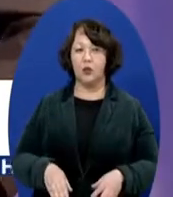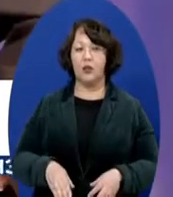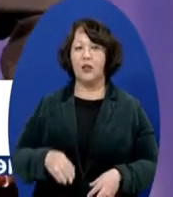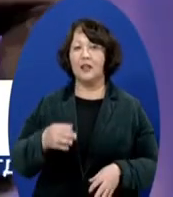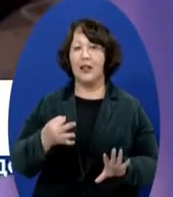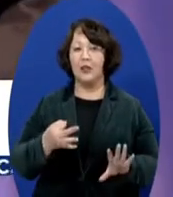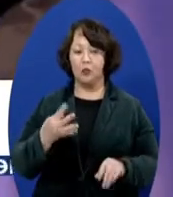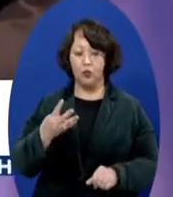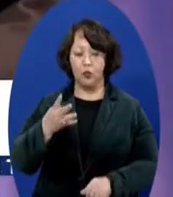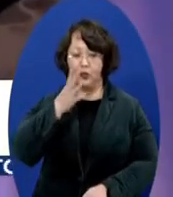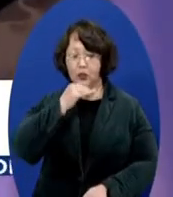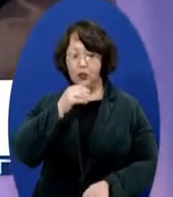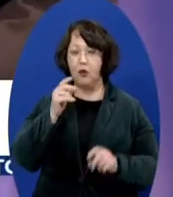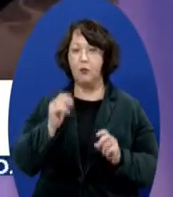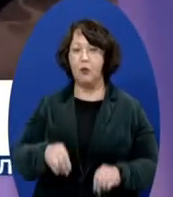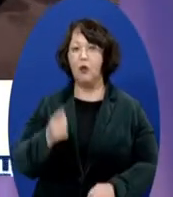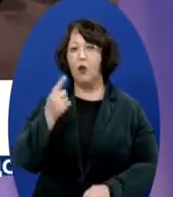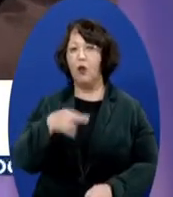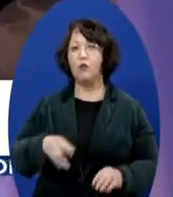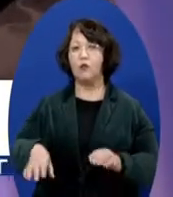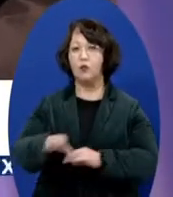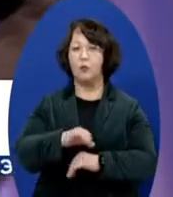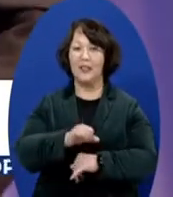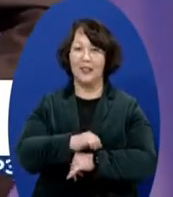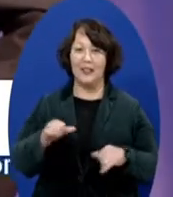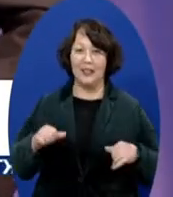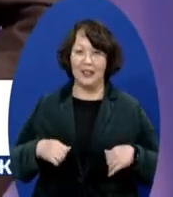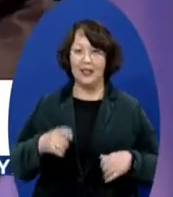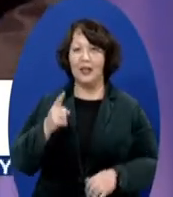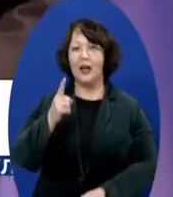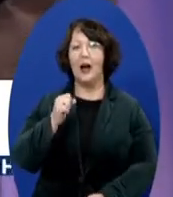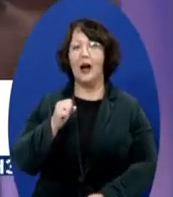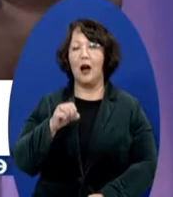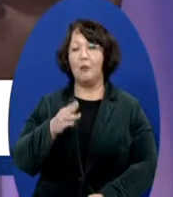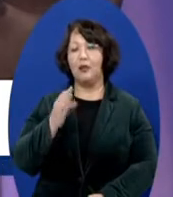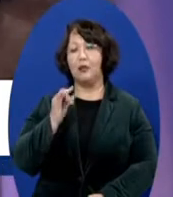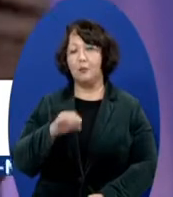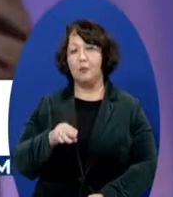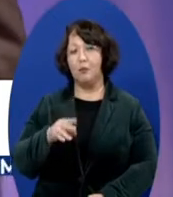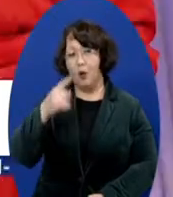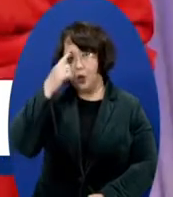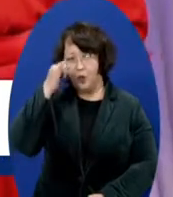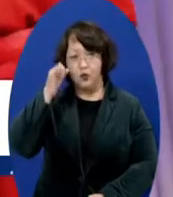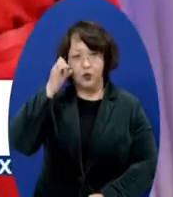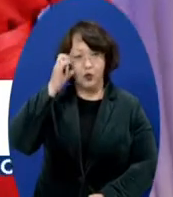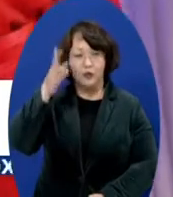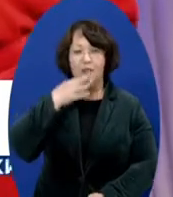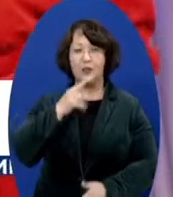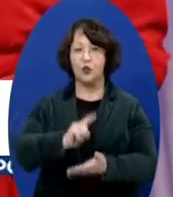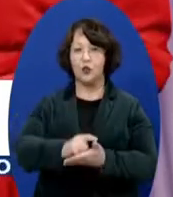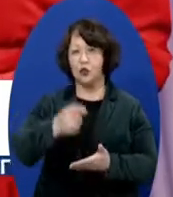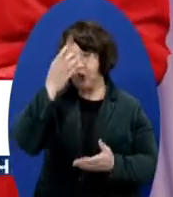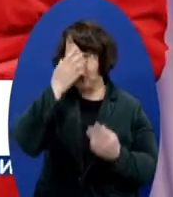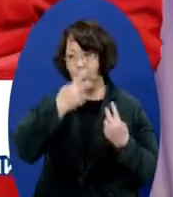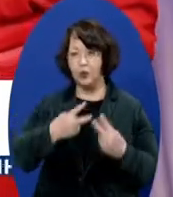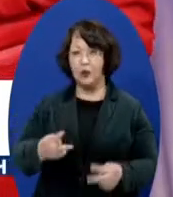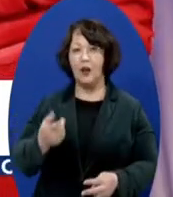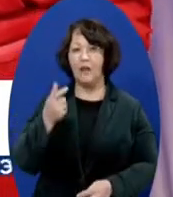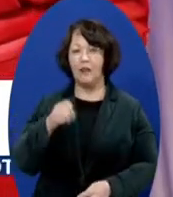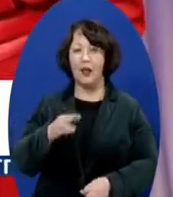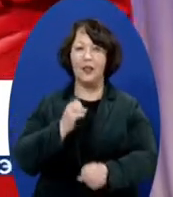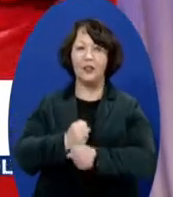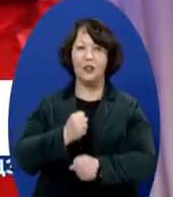үеэр өдгөө 84 насыг зооглож байгаа Ховд сумын иргэн Хамитиг Монгол улсын ерөнхийлөгчийн зарилгаар төрийн үйлчлэгээний